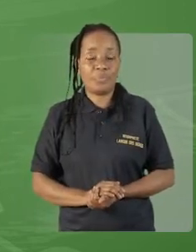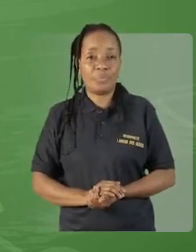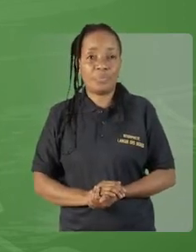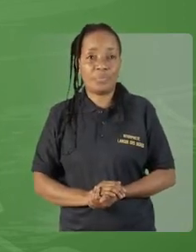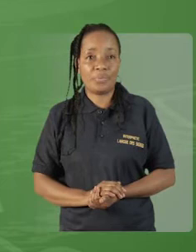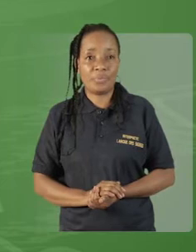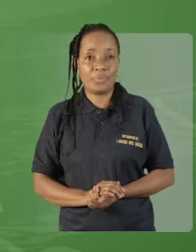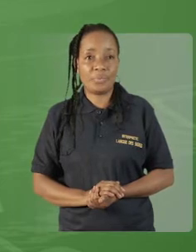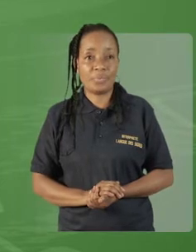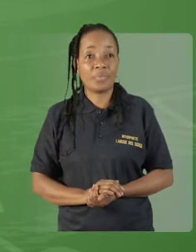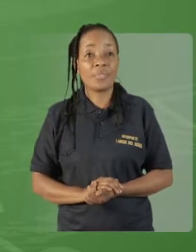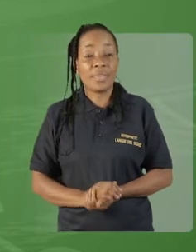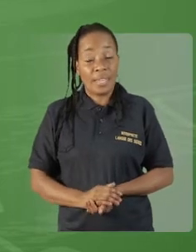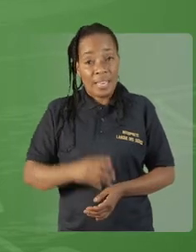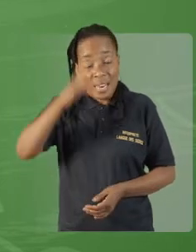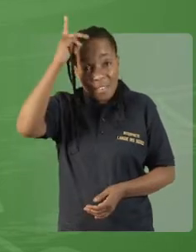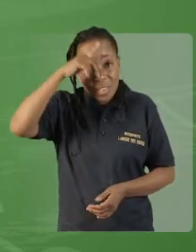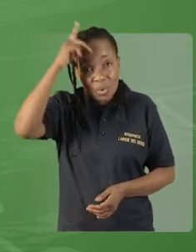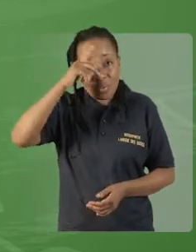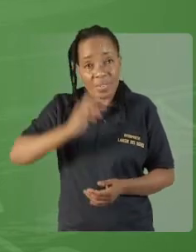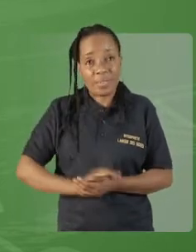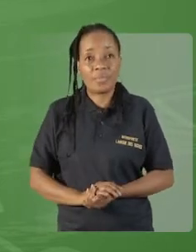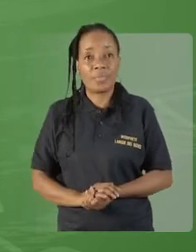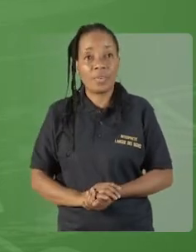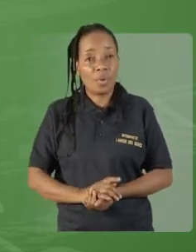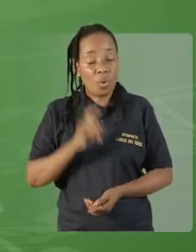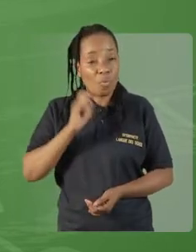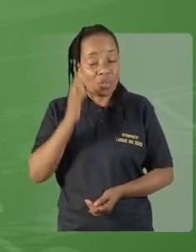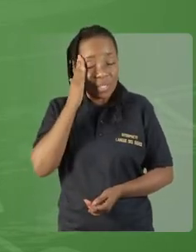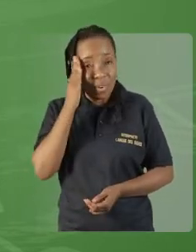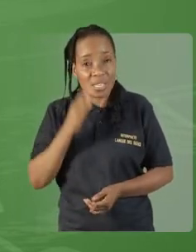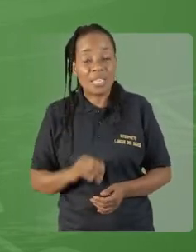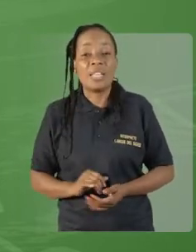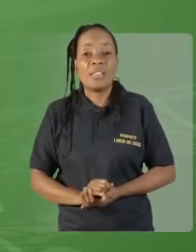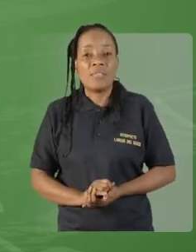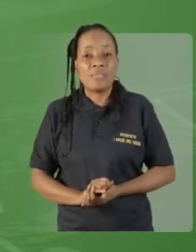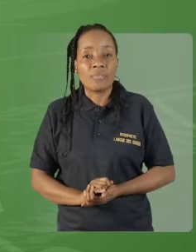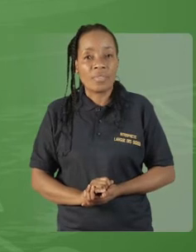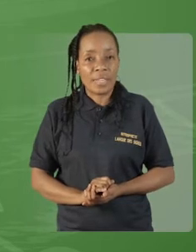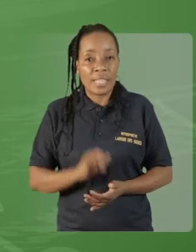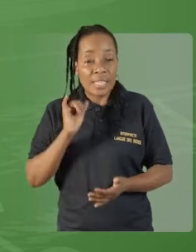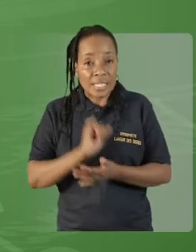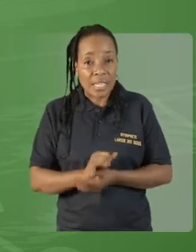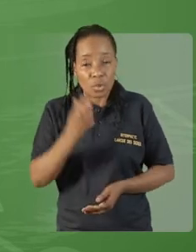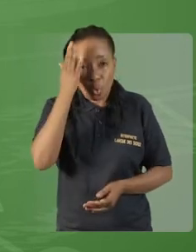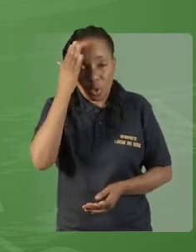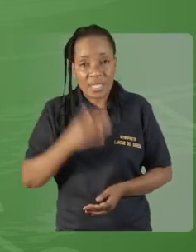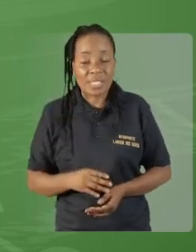La philosophie, chers apprenants, est un savoir rationnel qui